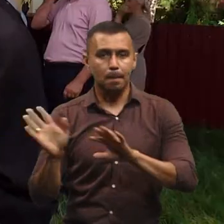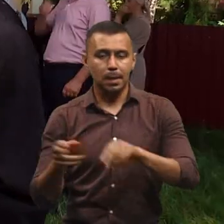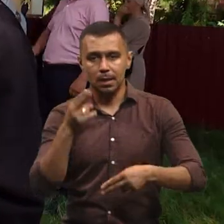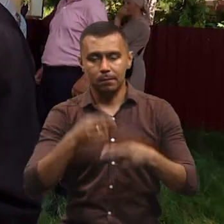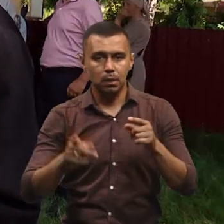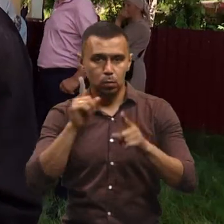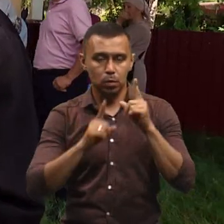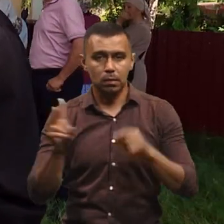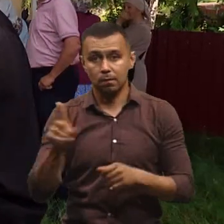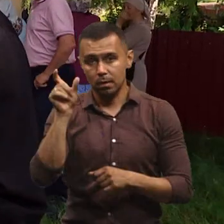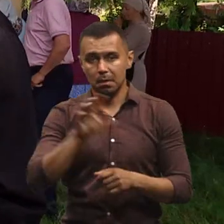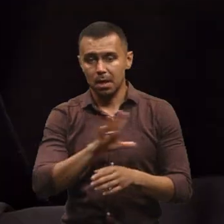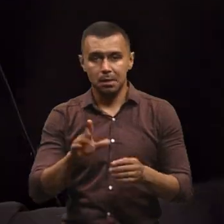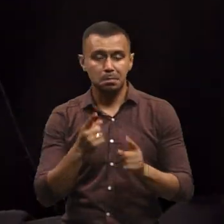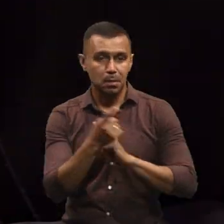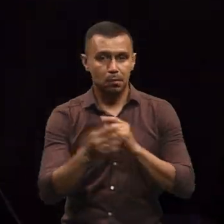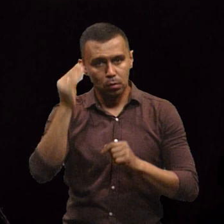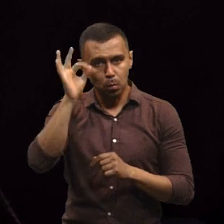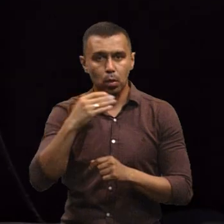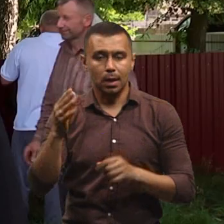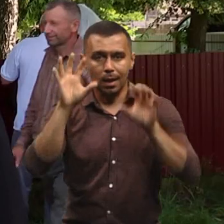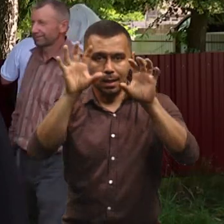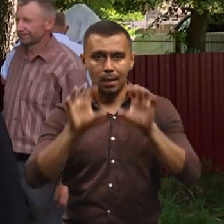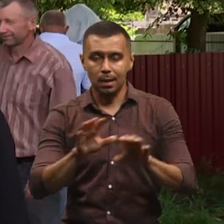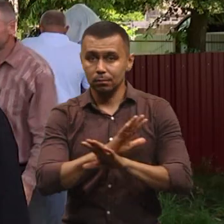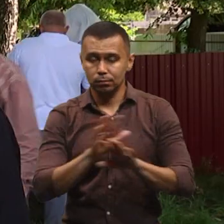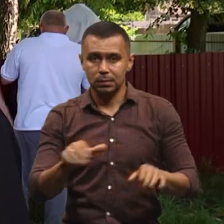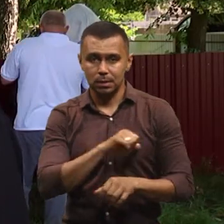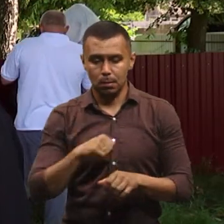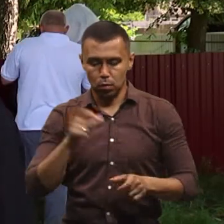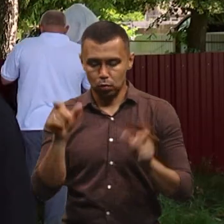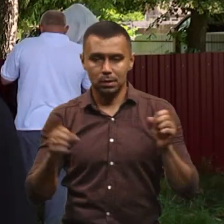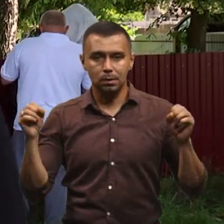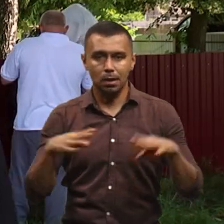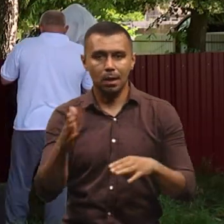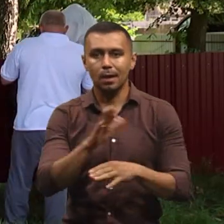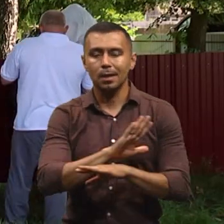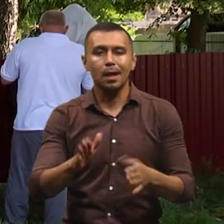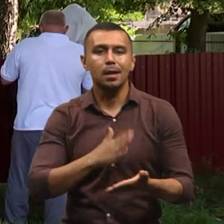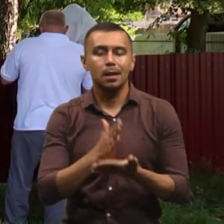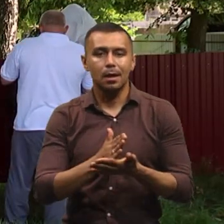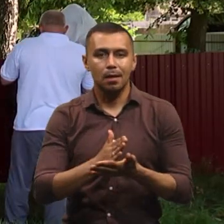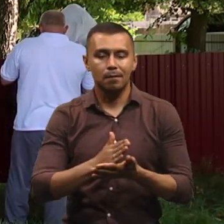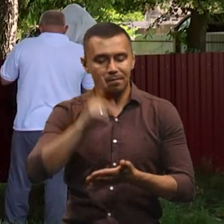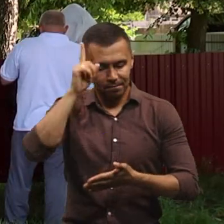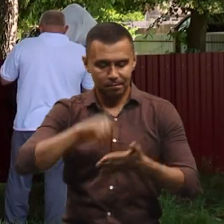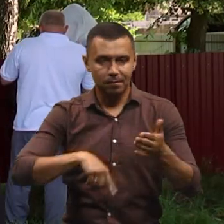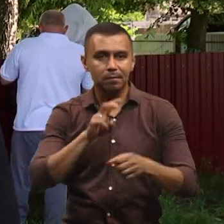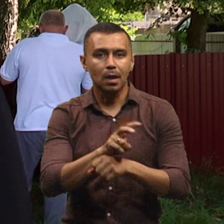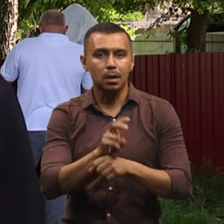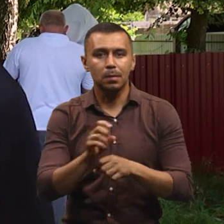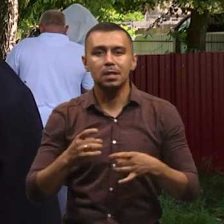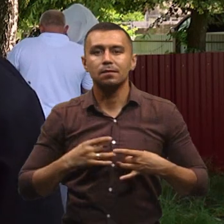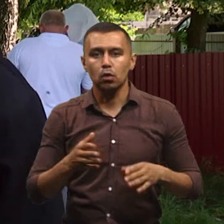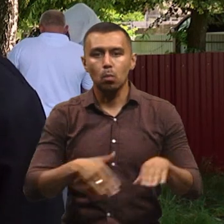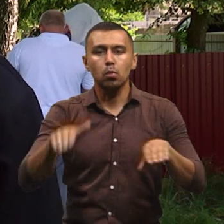зборів священик Андрій не змінив думки про їх незаконність самі люди зібралися ті які не являються парафіянами свято-покровського